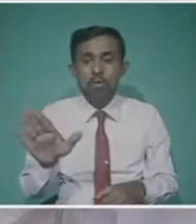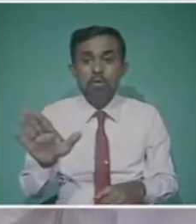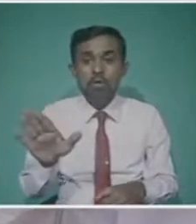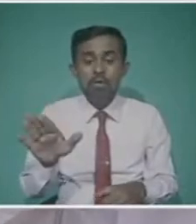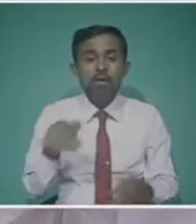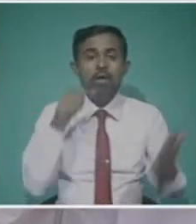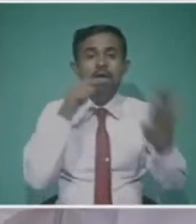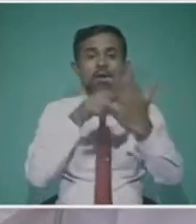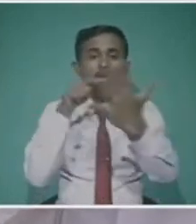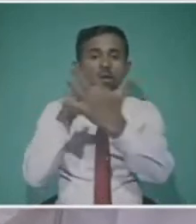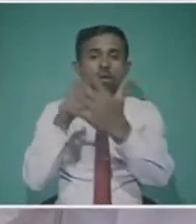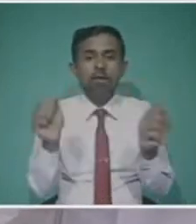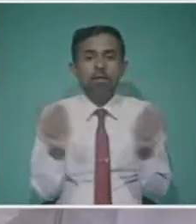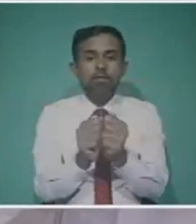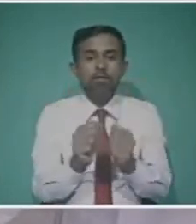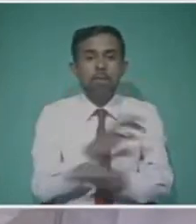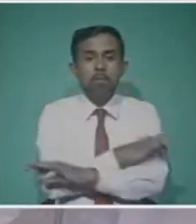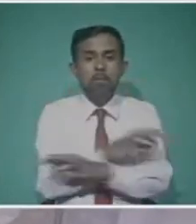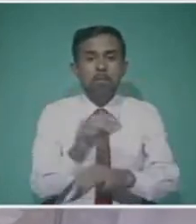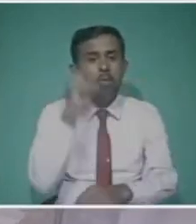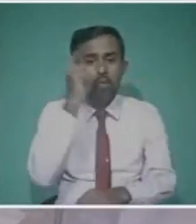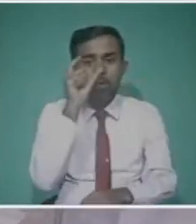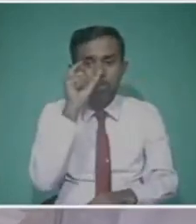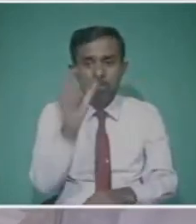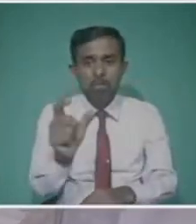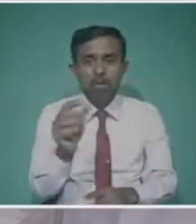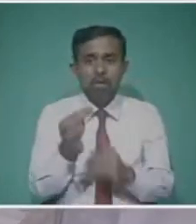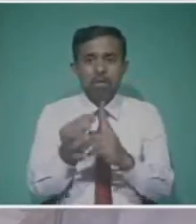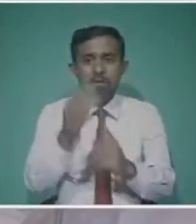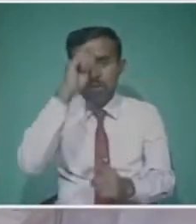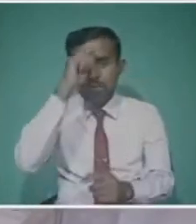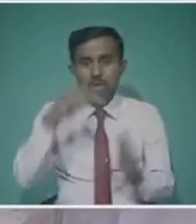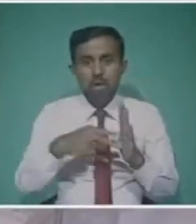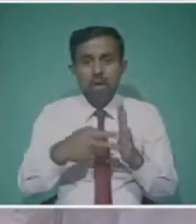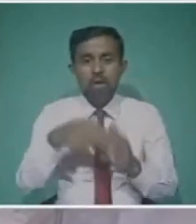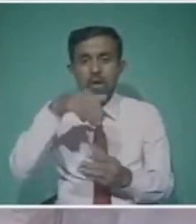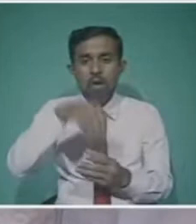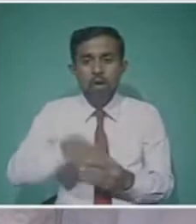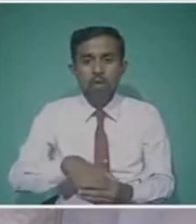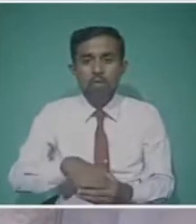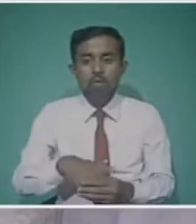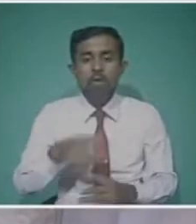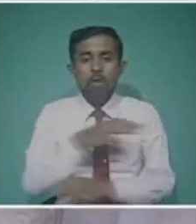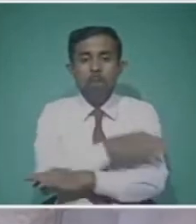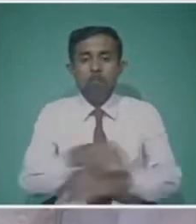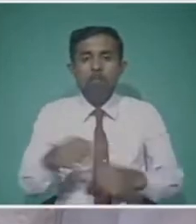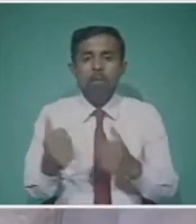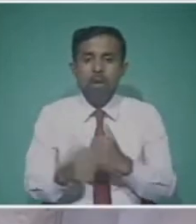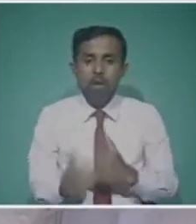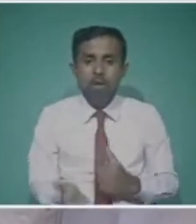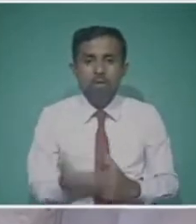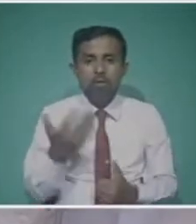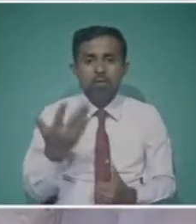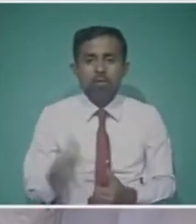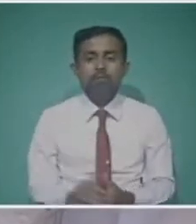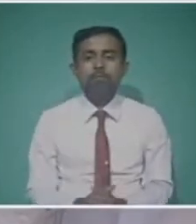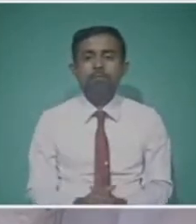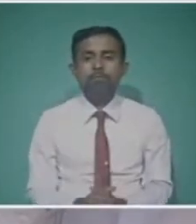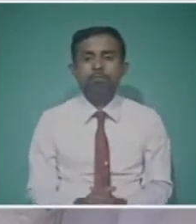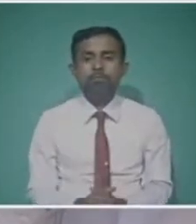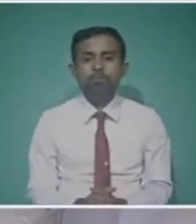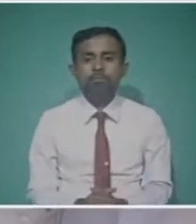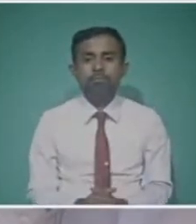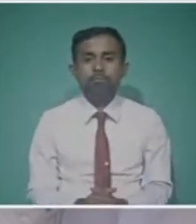ඒ අයගේ ටාගට් එක වැඩ කරන්න යන ක්‍රමවේදයක් හොයන්න කියන එක ජනාධිපතිවරයාත් අයවැය හරහායි සම්බන්ධයෙන් වැඩපිළිවෙල ක්‍රියාත්මක කරන්න තීරණය කළා තියෙනවා. ඒ